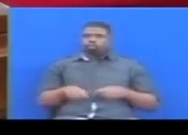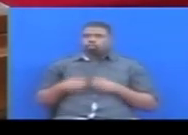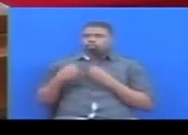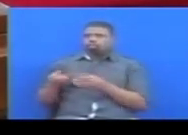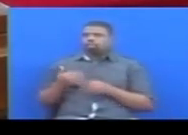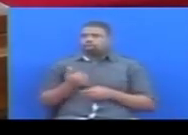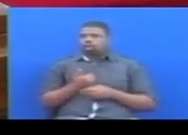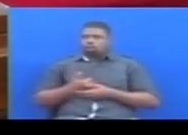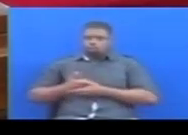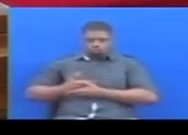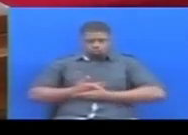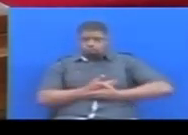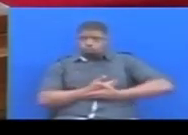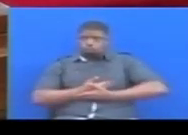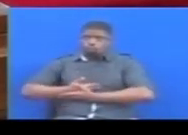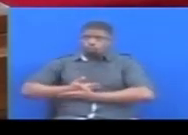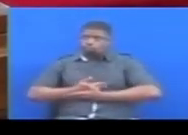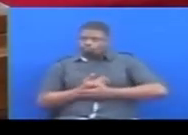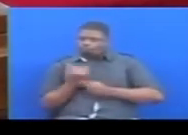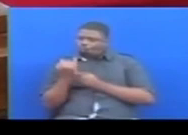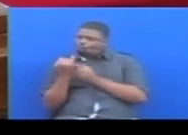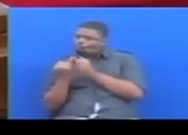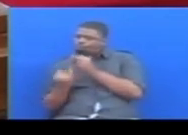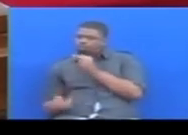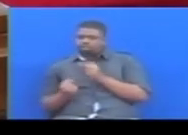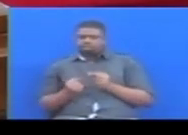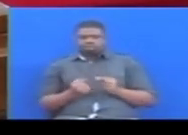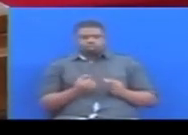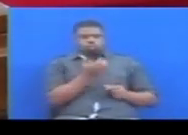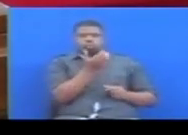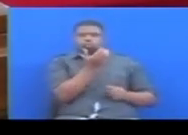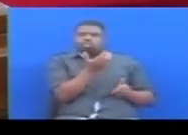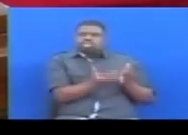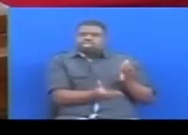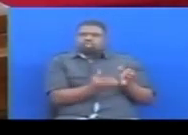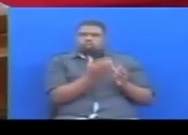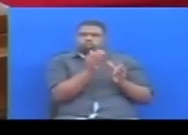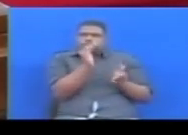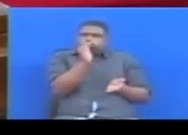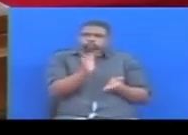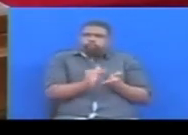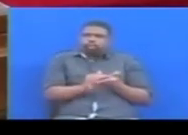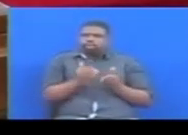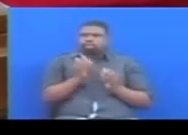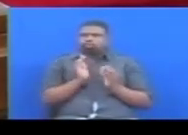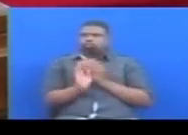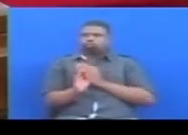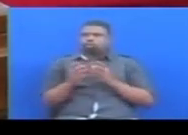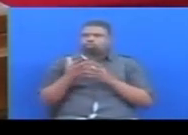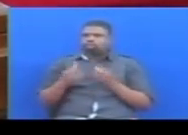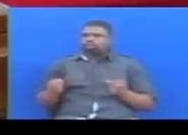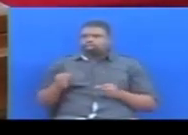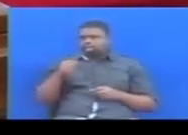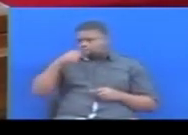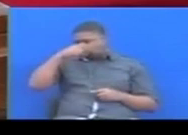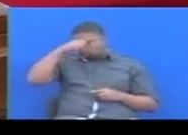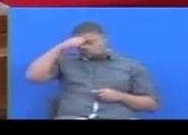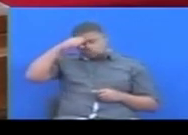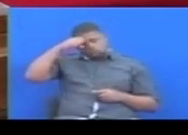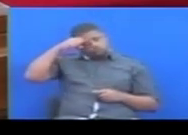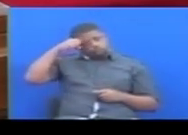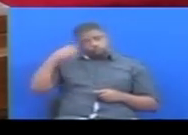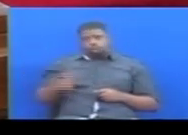watoto wote njiti pamoja na walio uzito pungufu ili kuzuia kupoteza joto, ambapo kwa sasa huduma